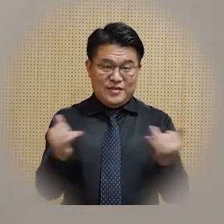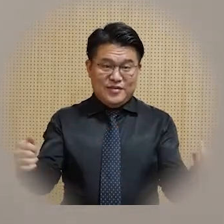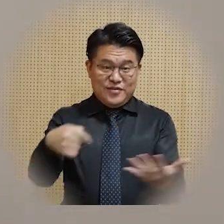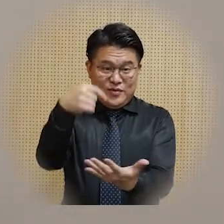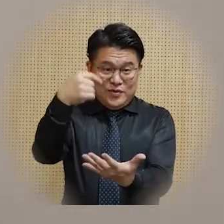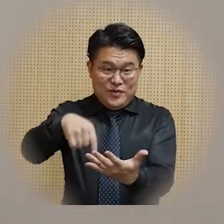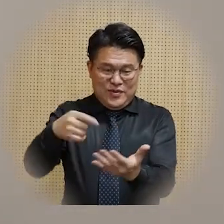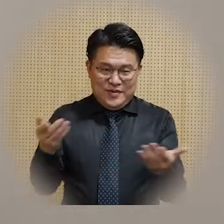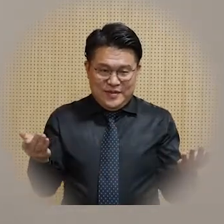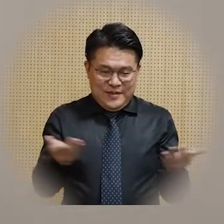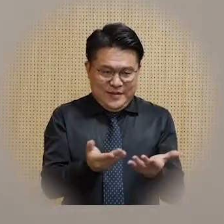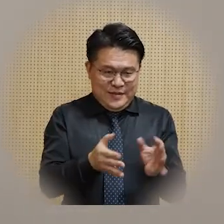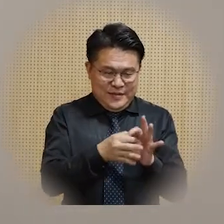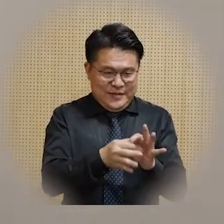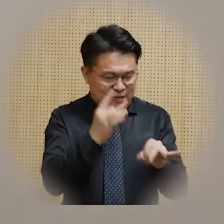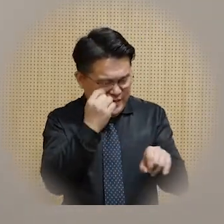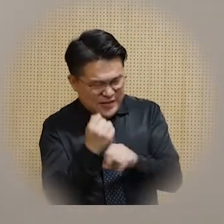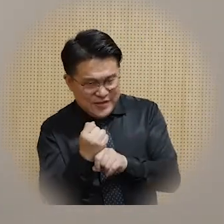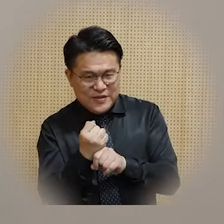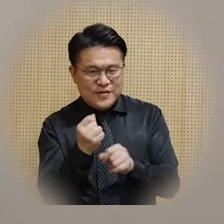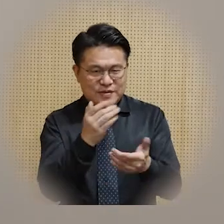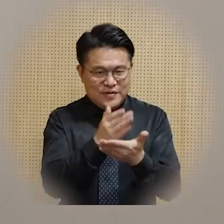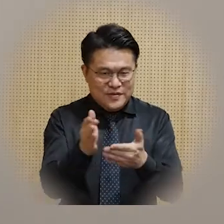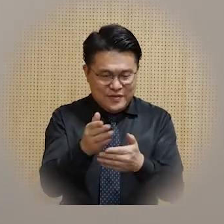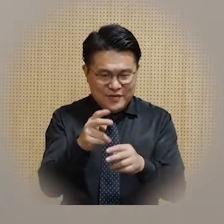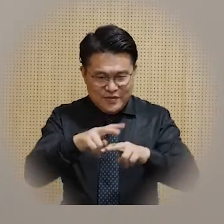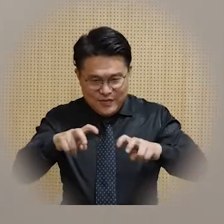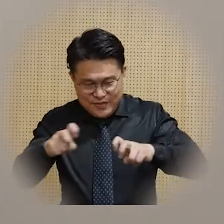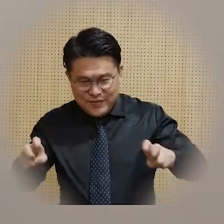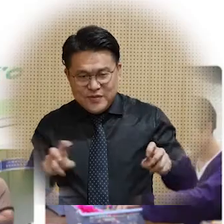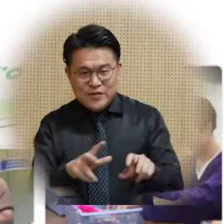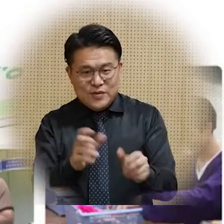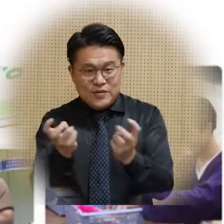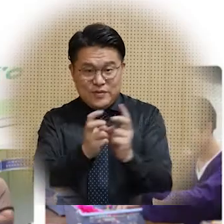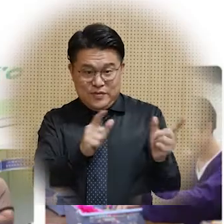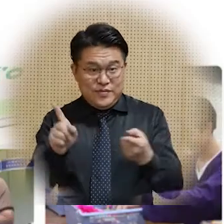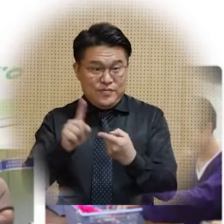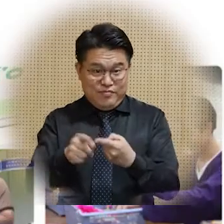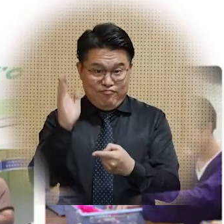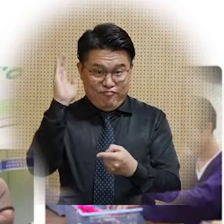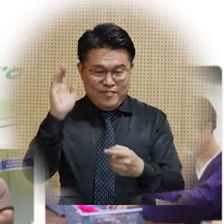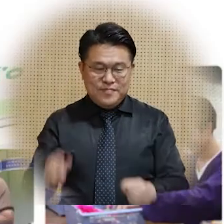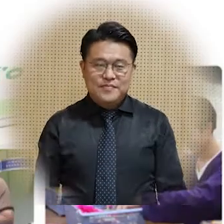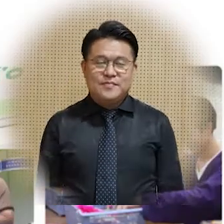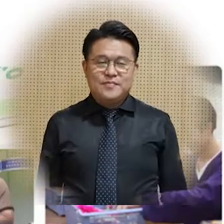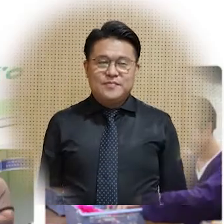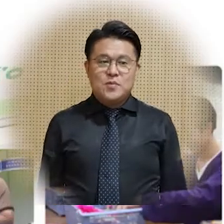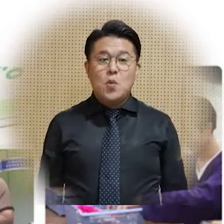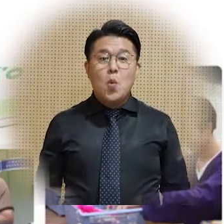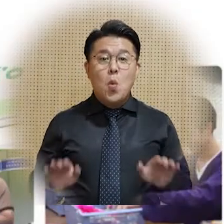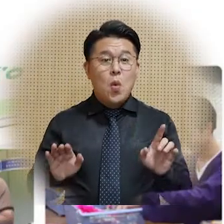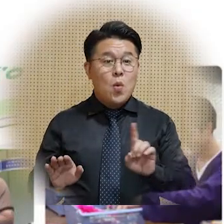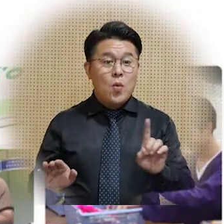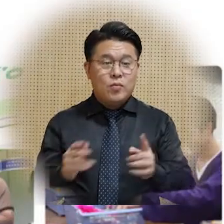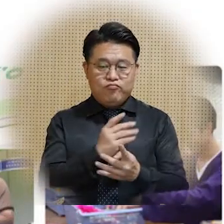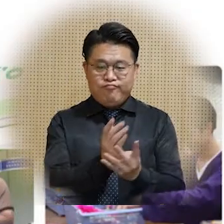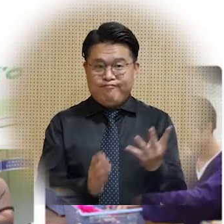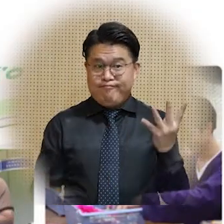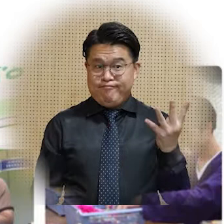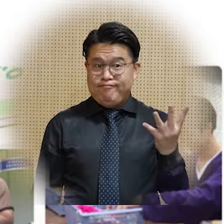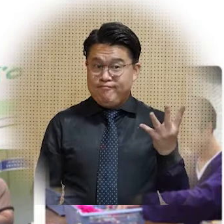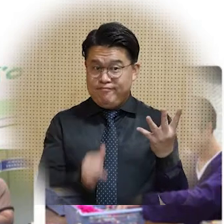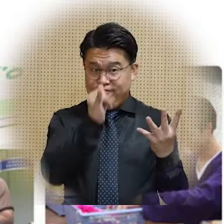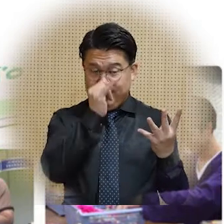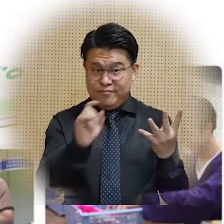개발 및 직무 분석 활용 방법에 대한 주제로 오늘 강의하도록 하겠습니다. 자, 일단 오늘은 크게 네 가지 분류를